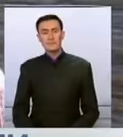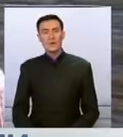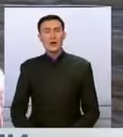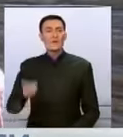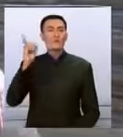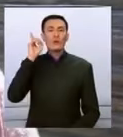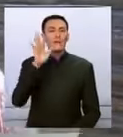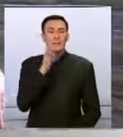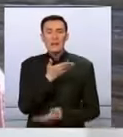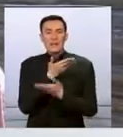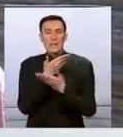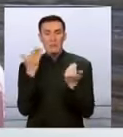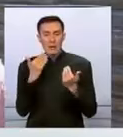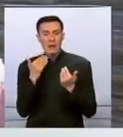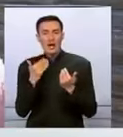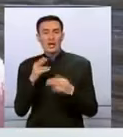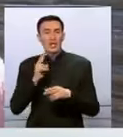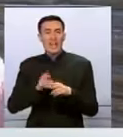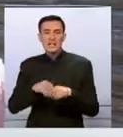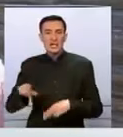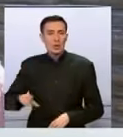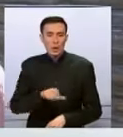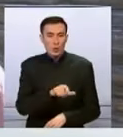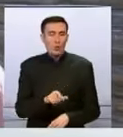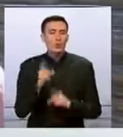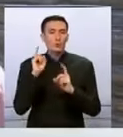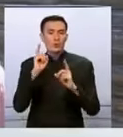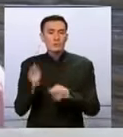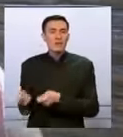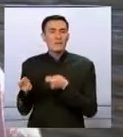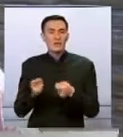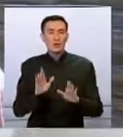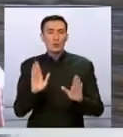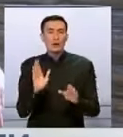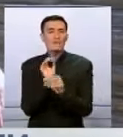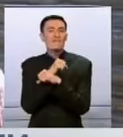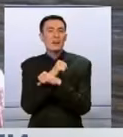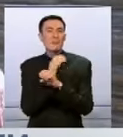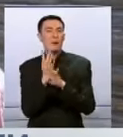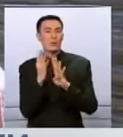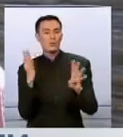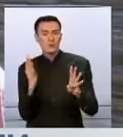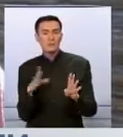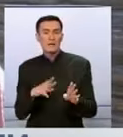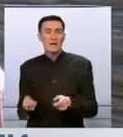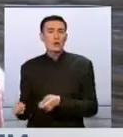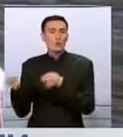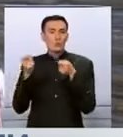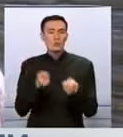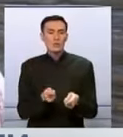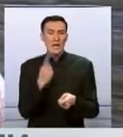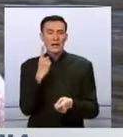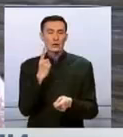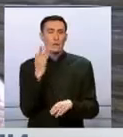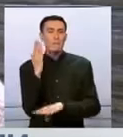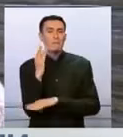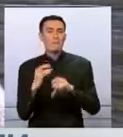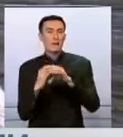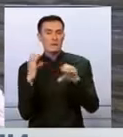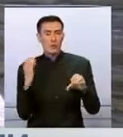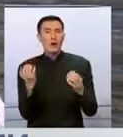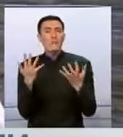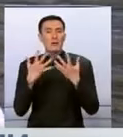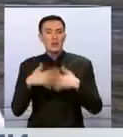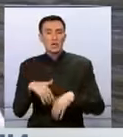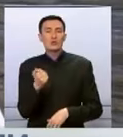В то время не было асфальтированных и железных дорог. Тогда груз перевозили с помощью верблюдов. На одного верблюда грузили одно бревно. А вот теперь